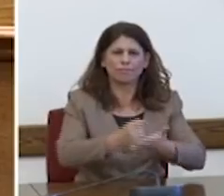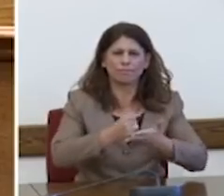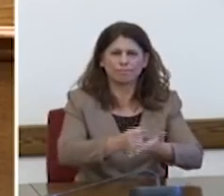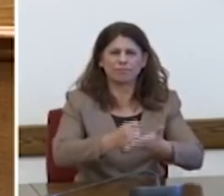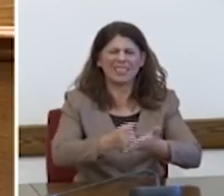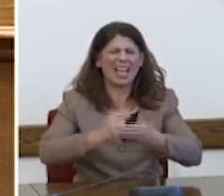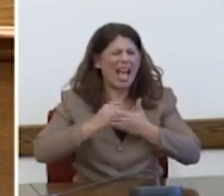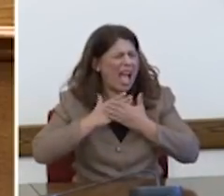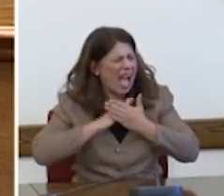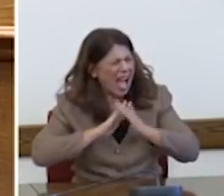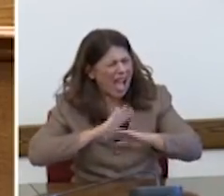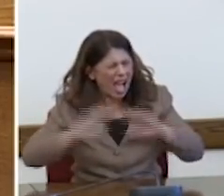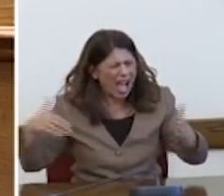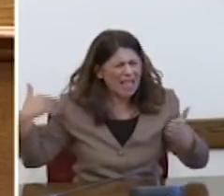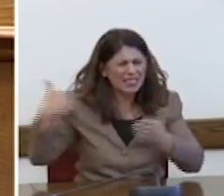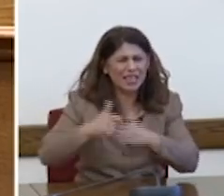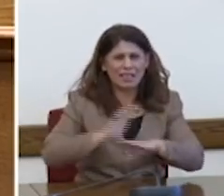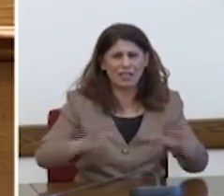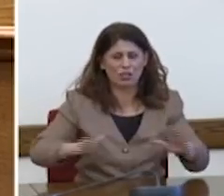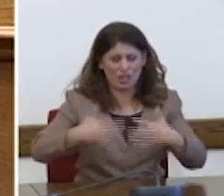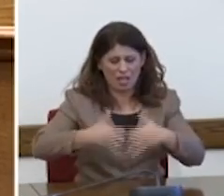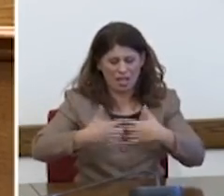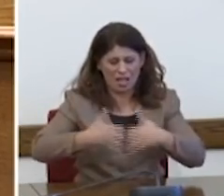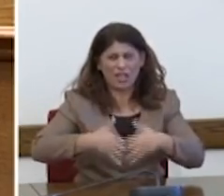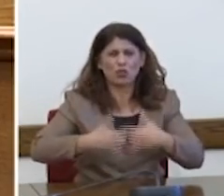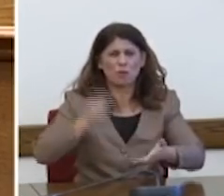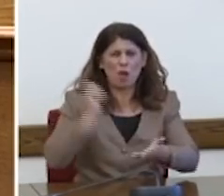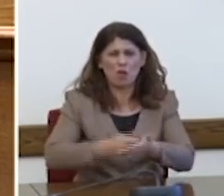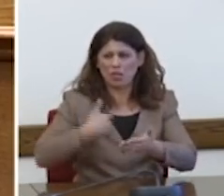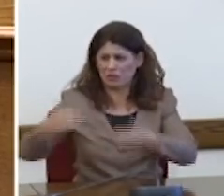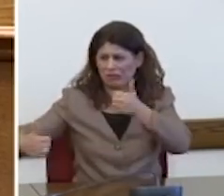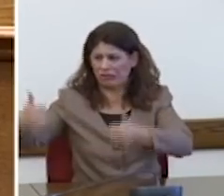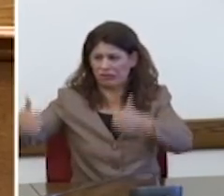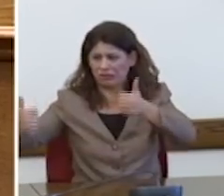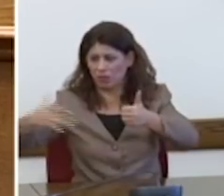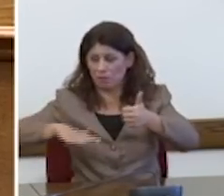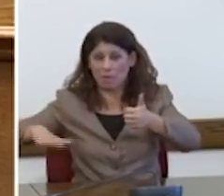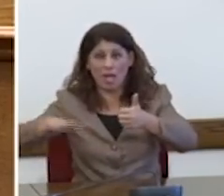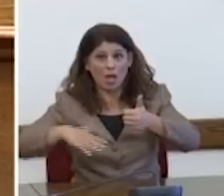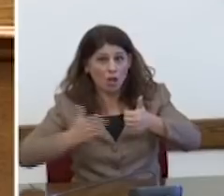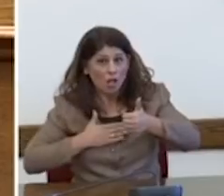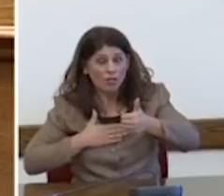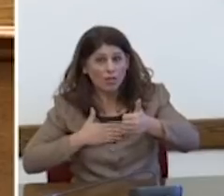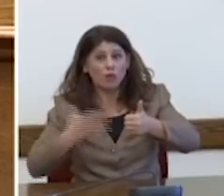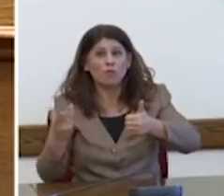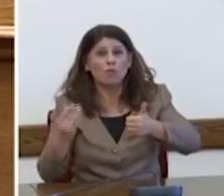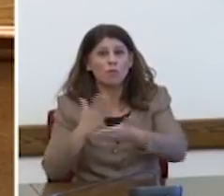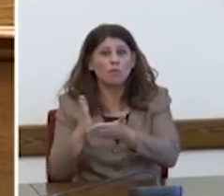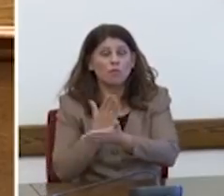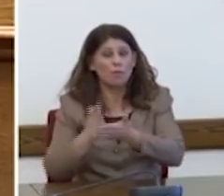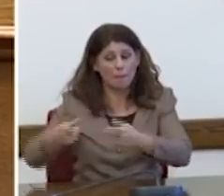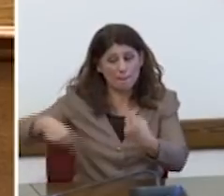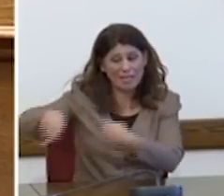και αδιέξοδη κούρσα εξοπλισμών και στη δική μας περιοχή συχνά κατανέμοντας μεταξύ τους το